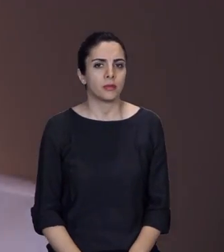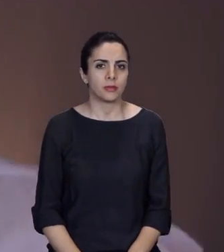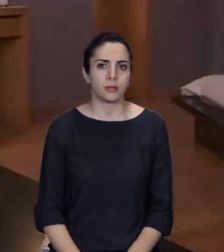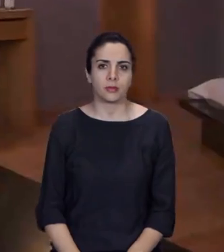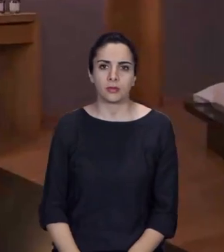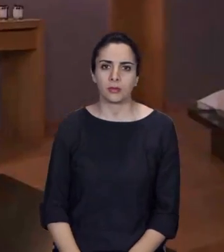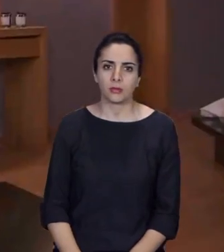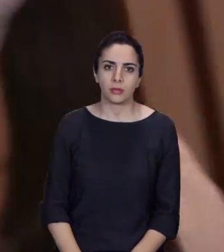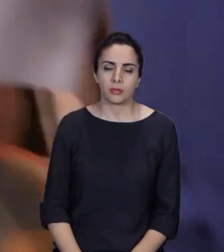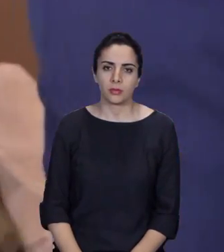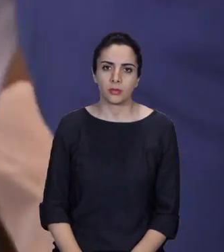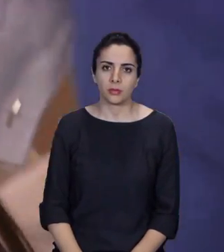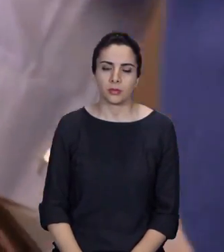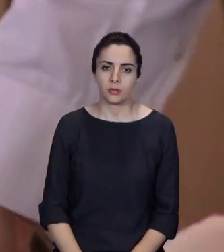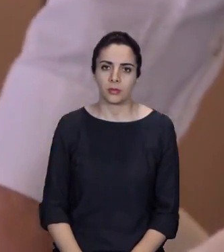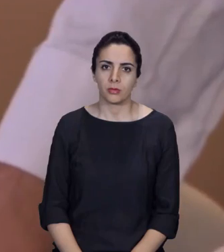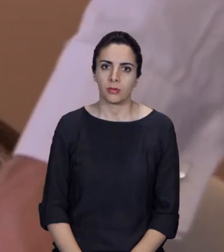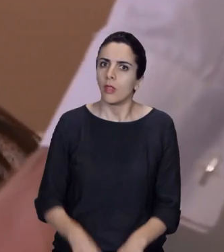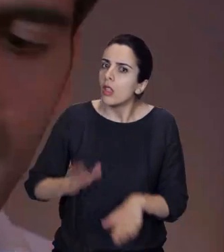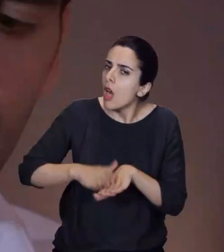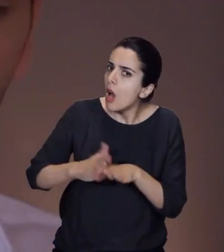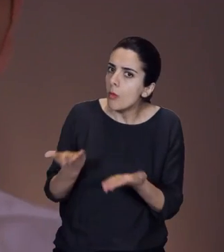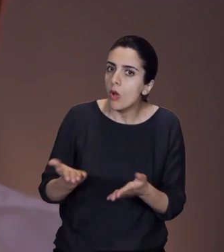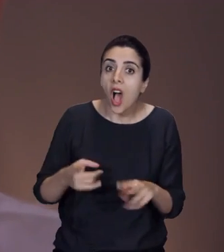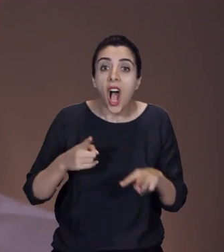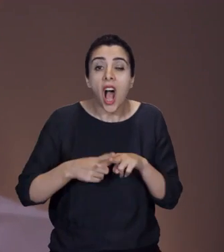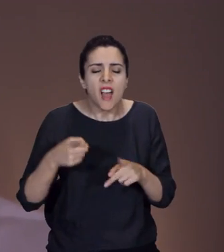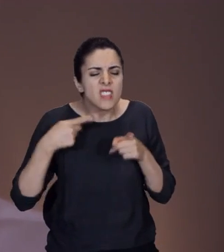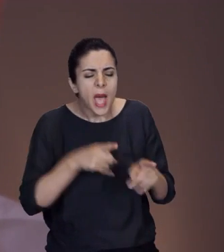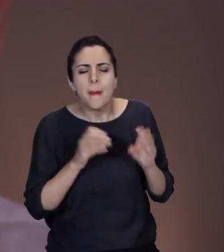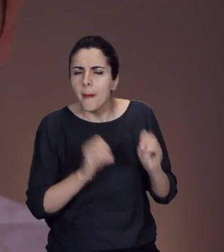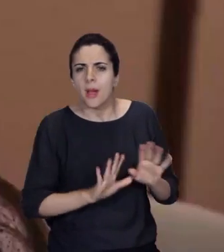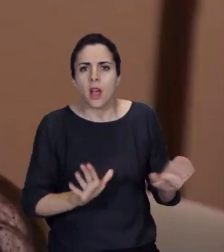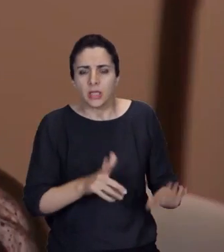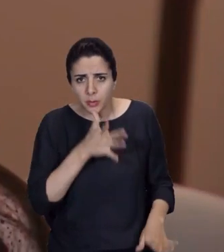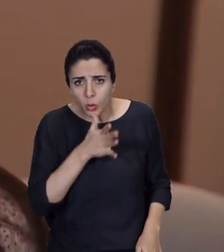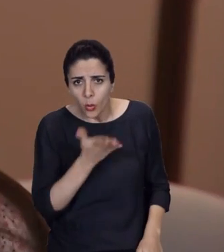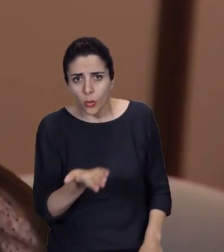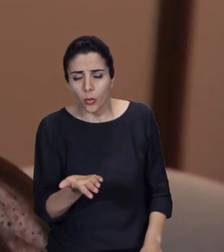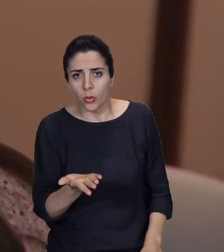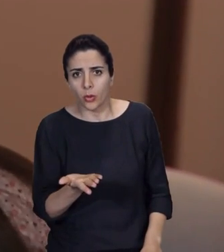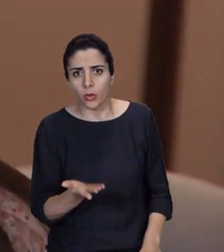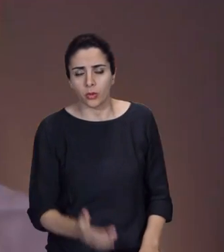uzanıp üstünü de örtecek oldu, Ömer çekti battaniyeyi. Ne yapıyorsun? Alev bu işin peşini bırakmaz. Farkında mısın?